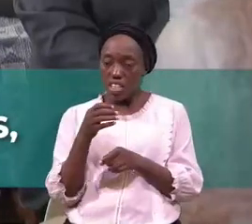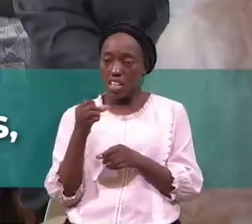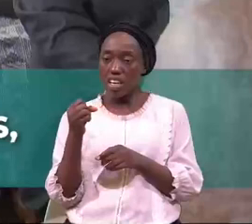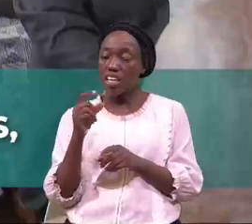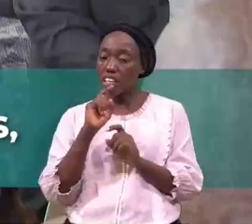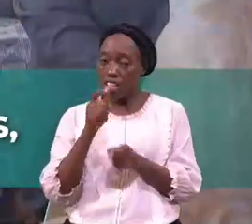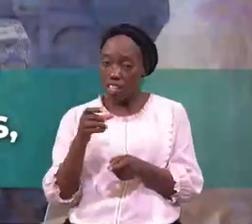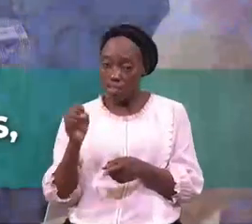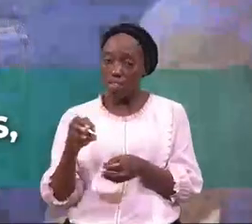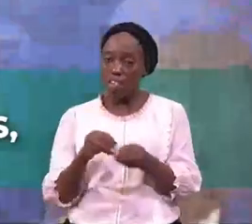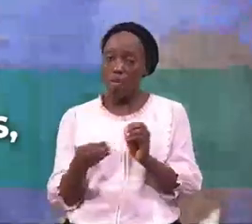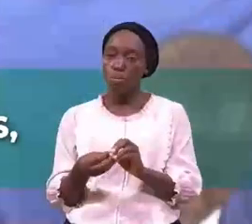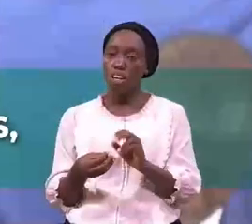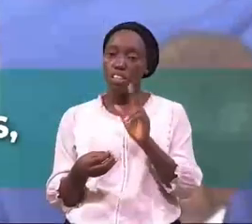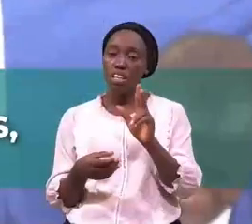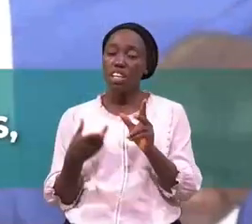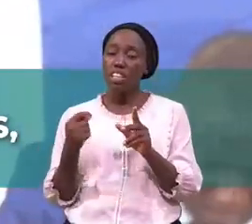Les dons au pluriel, deuxièmement.